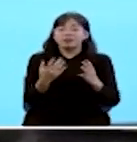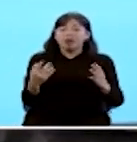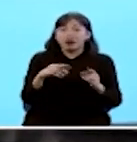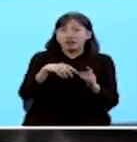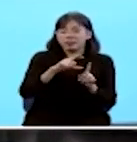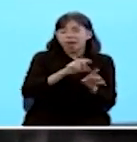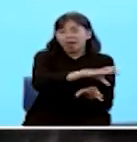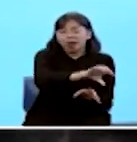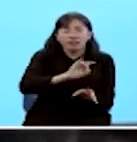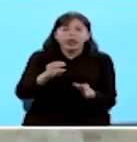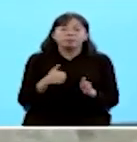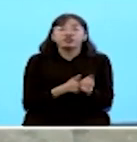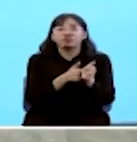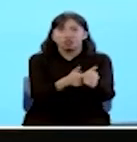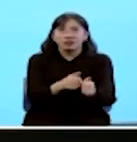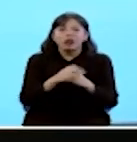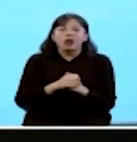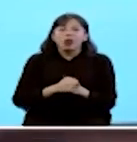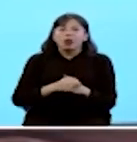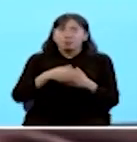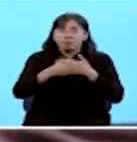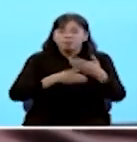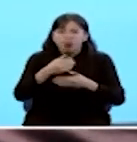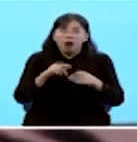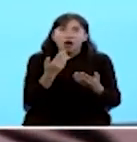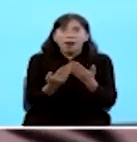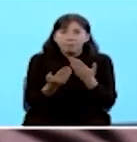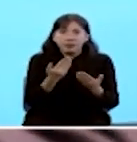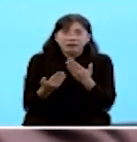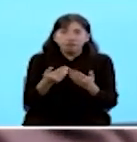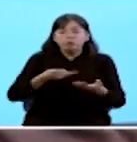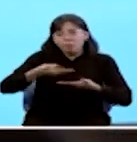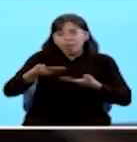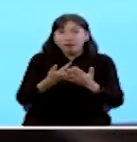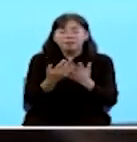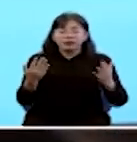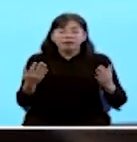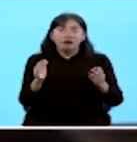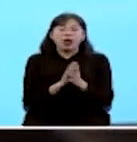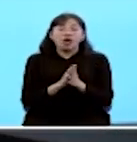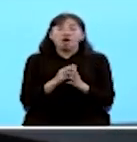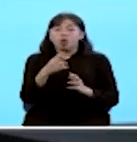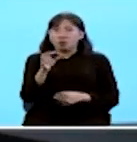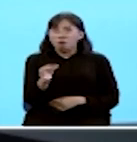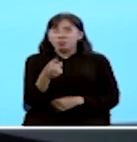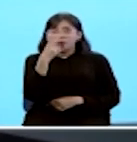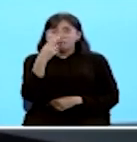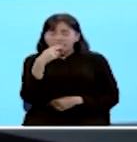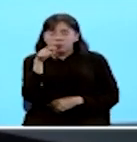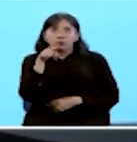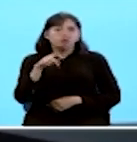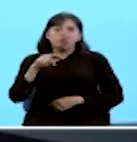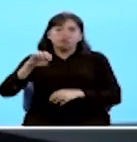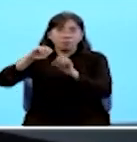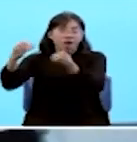lain. Terobosan teknologi berbasis aplikasi layanan publik yang dimiliki Bandung mengantarkan kota berjuluk Kota Kembang itu